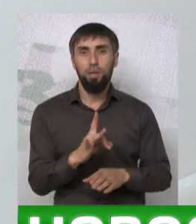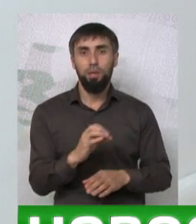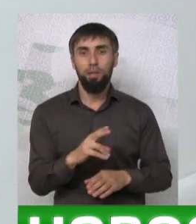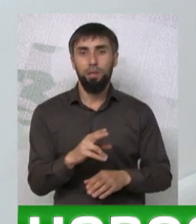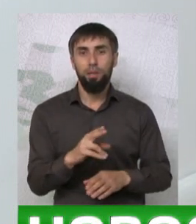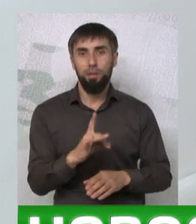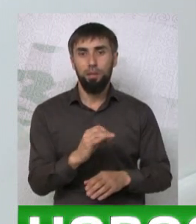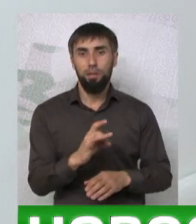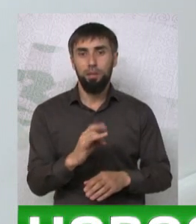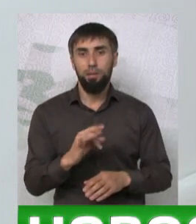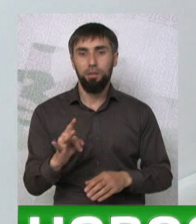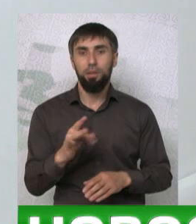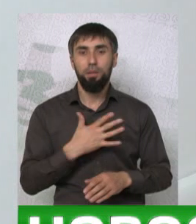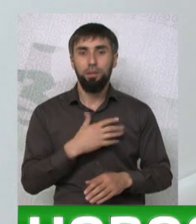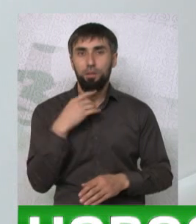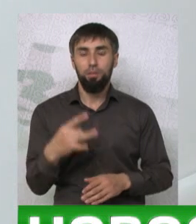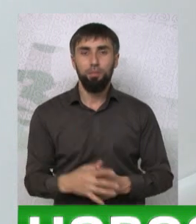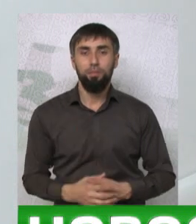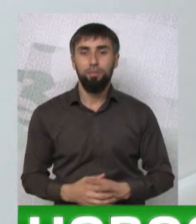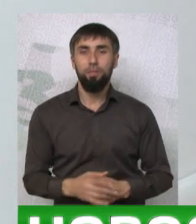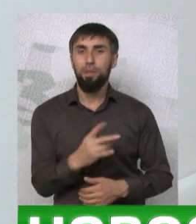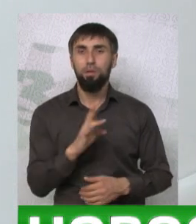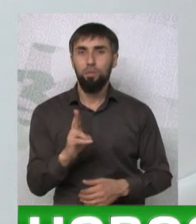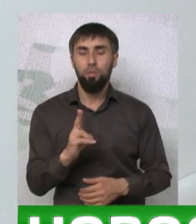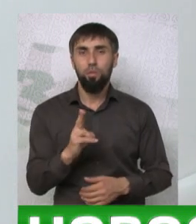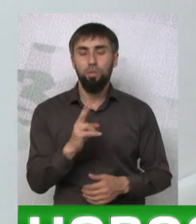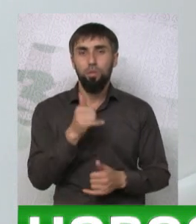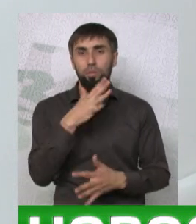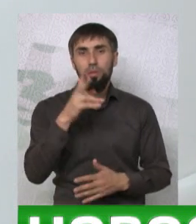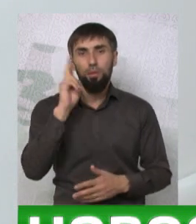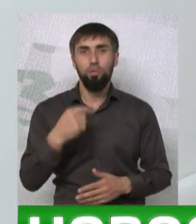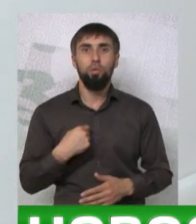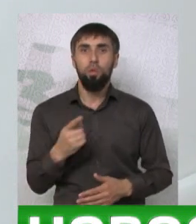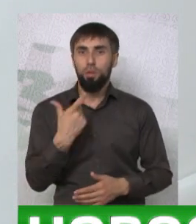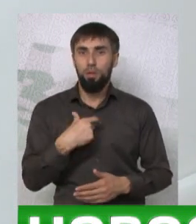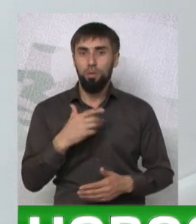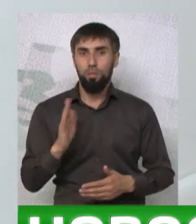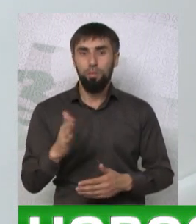реестр нашей республики. Никто не застрахован, что с ним будет.